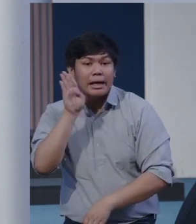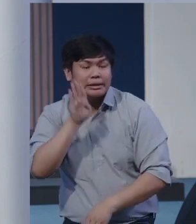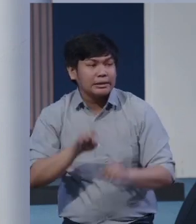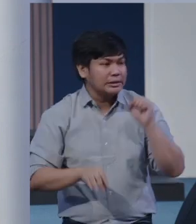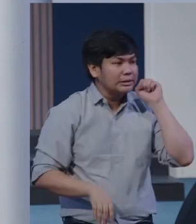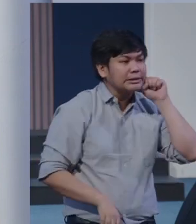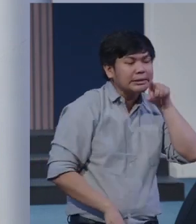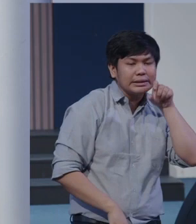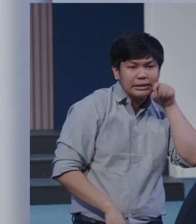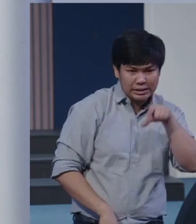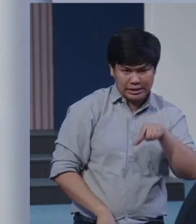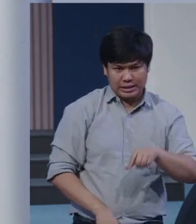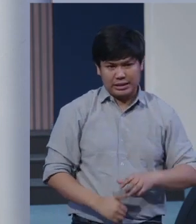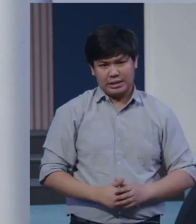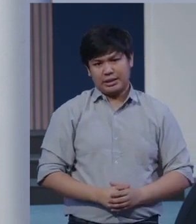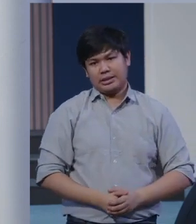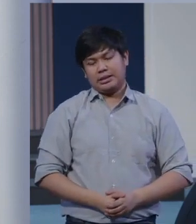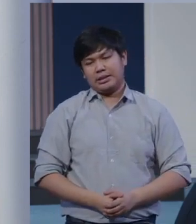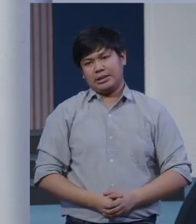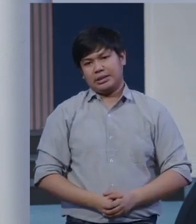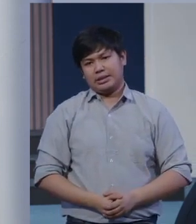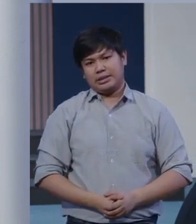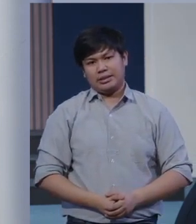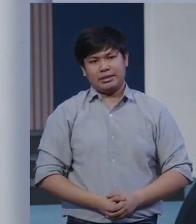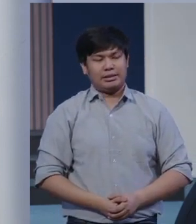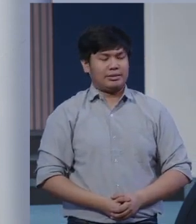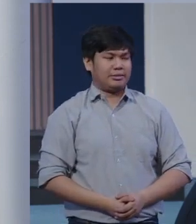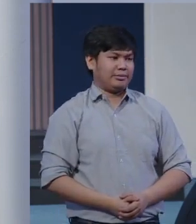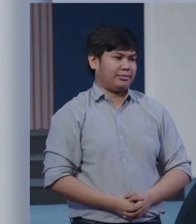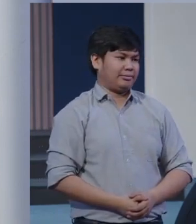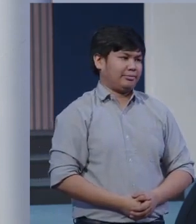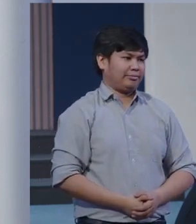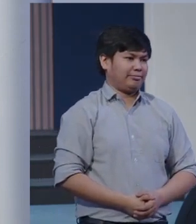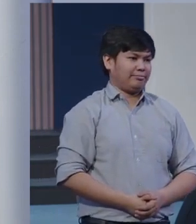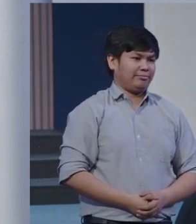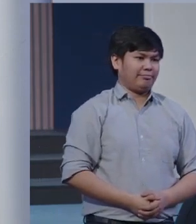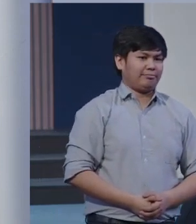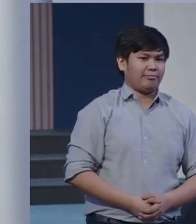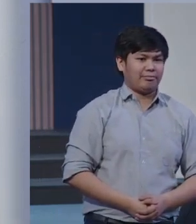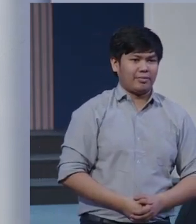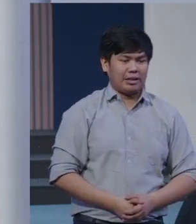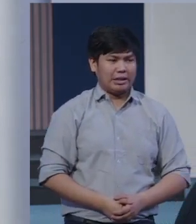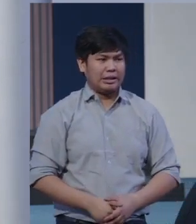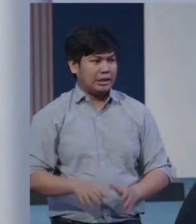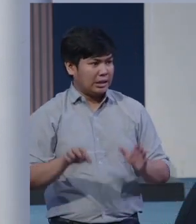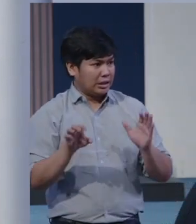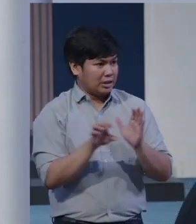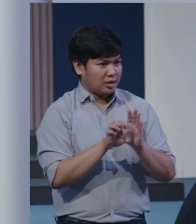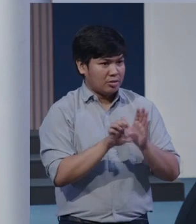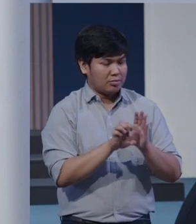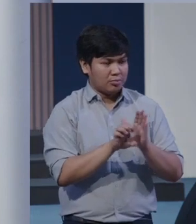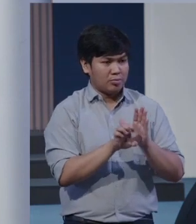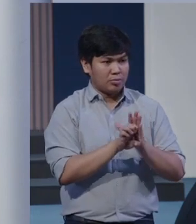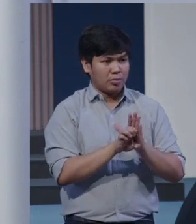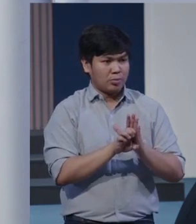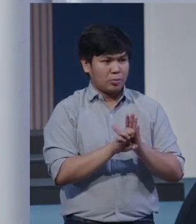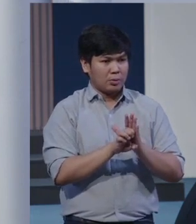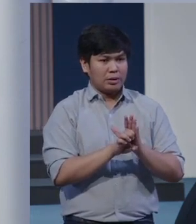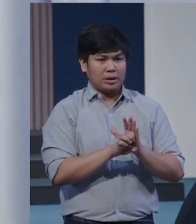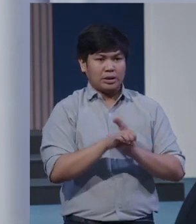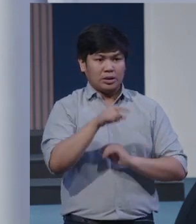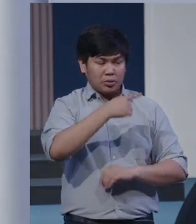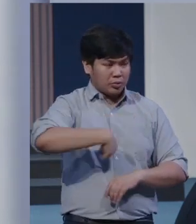Tagalog word na magkakapatid yung patid